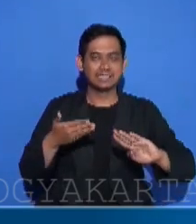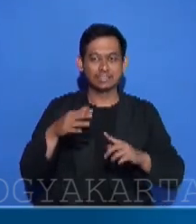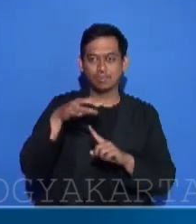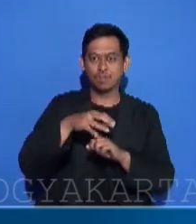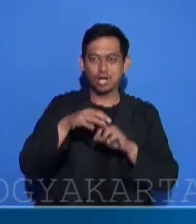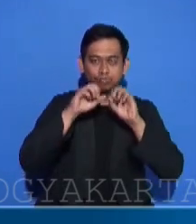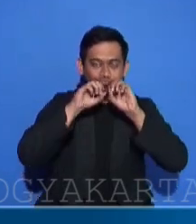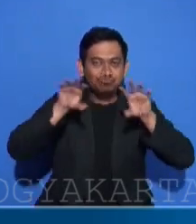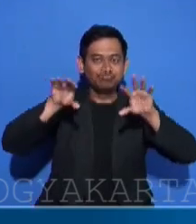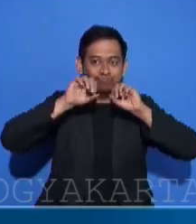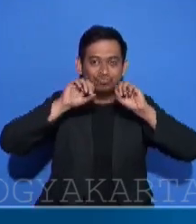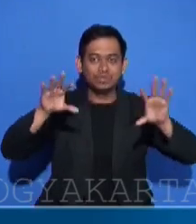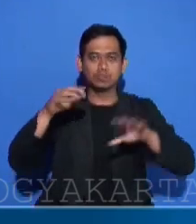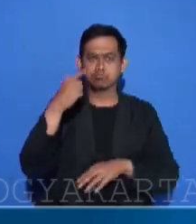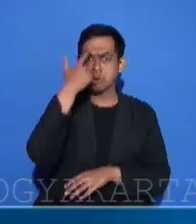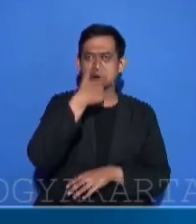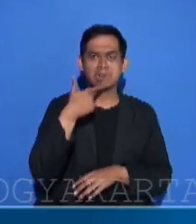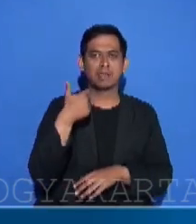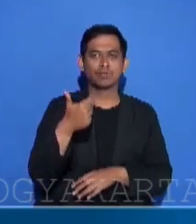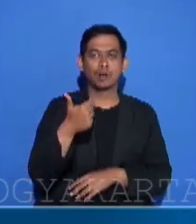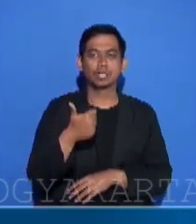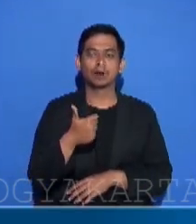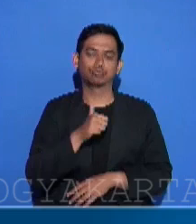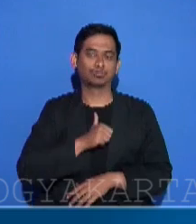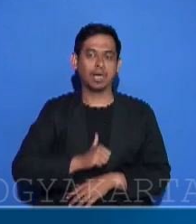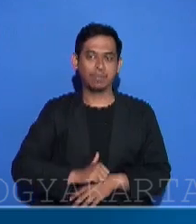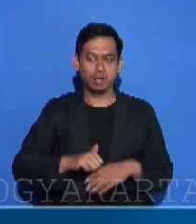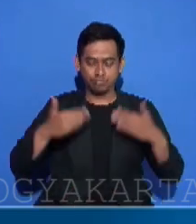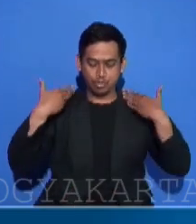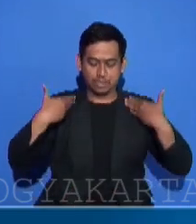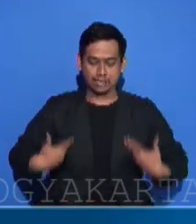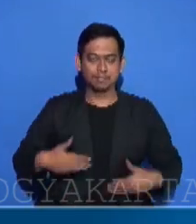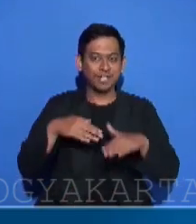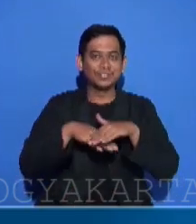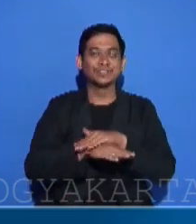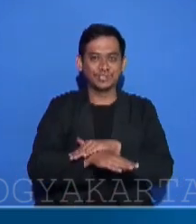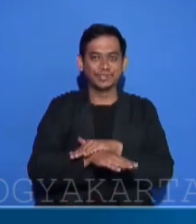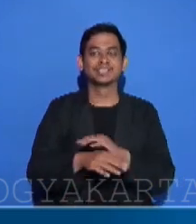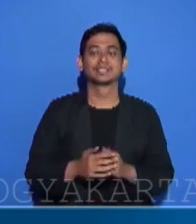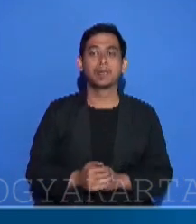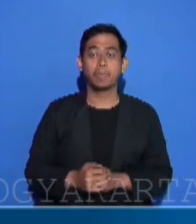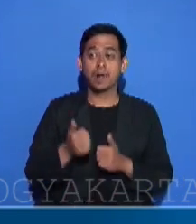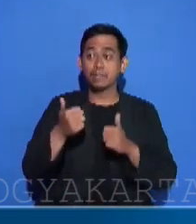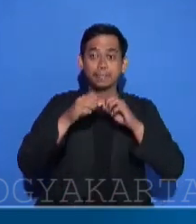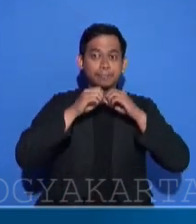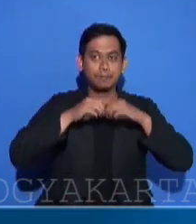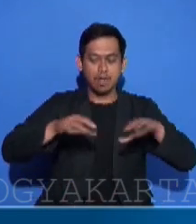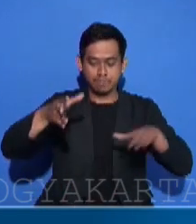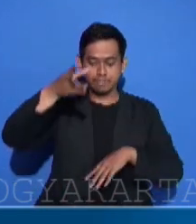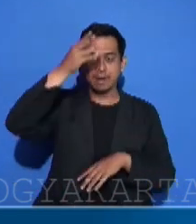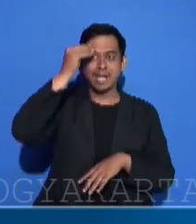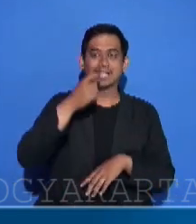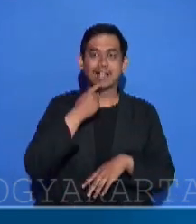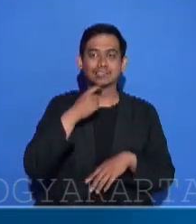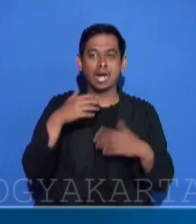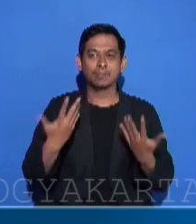mempromosikan pesan keindahan dan kesopanan melalui busana. Acara ini juga diharapkan mampu membantu memperluas pemahaman tentang berbusana yang sesuai